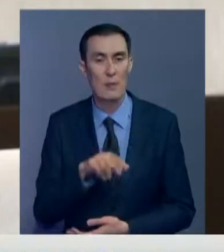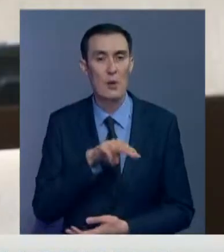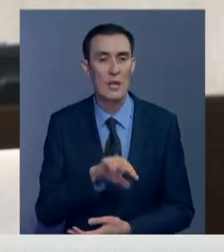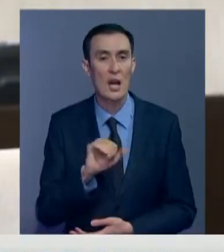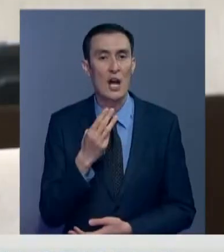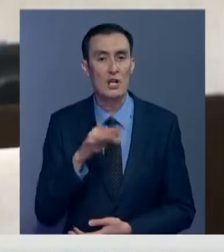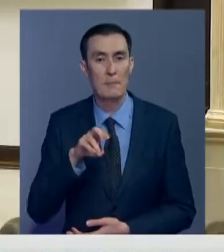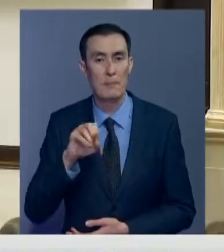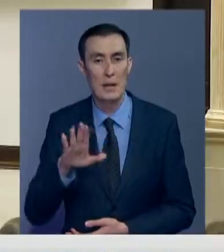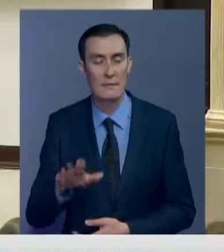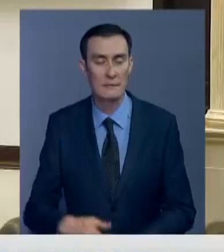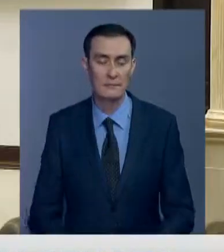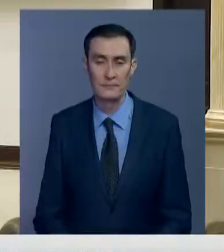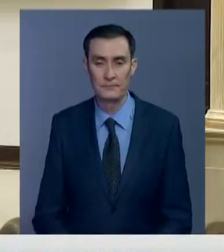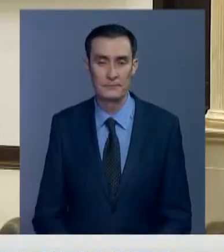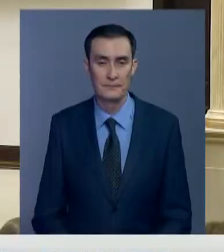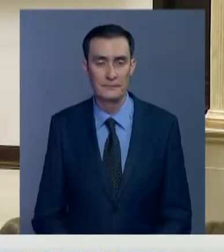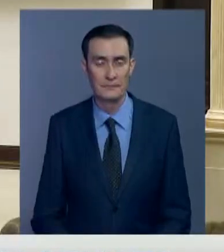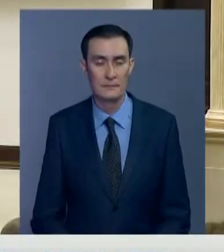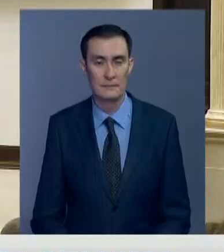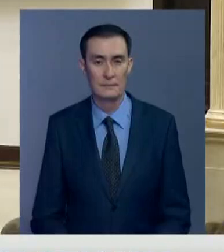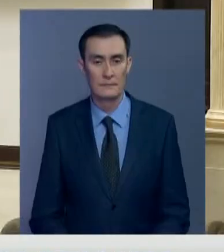Маулена Ашимбаева.